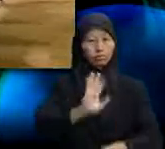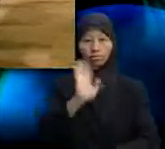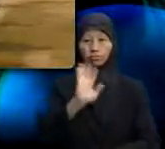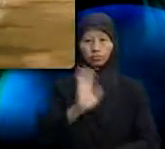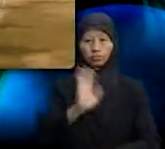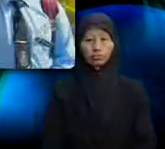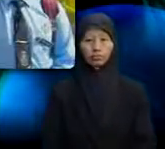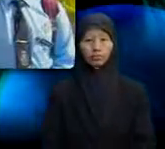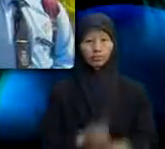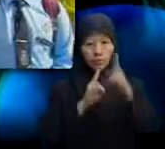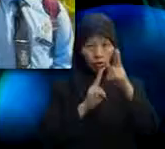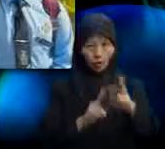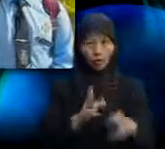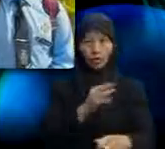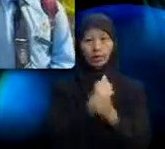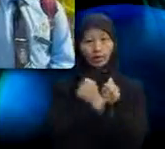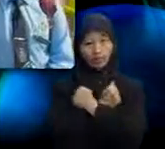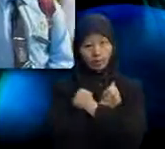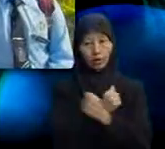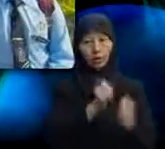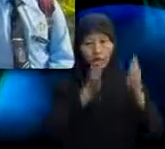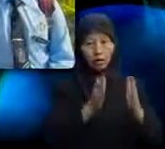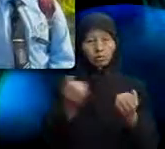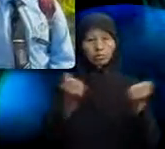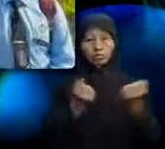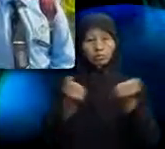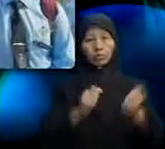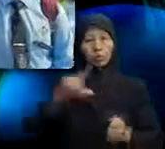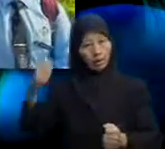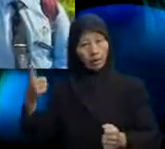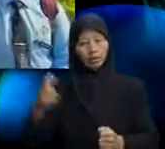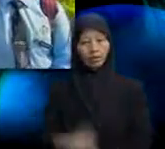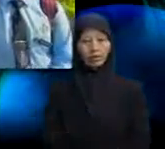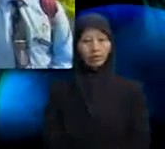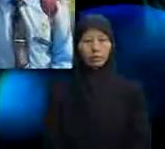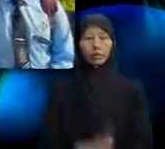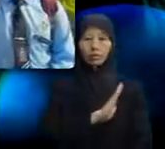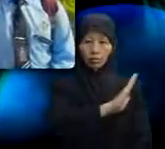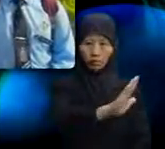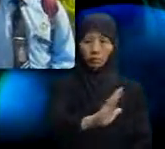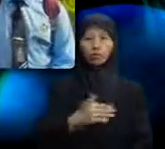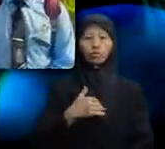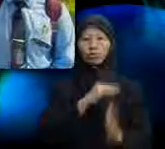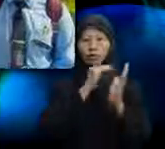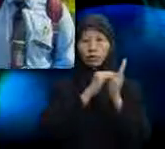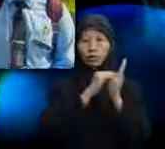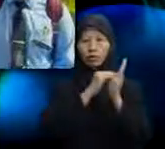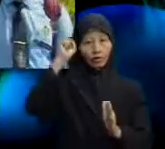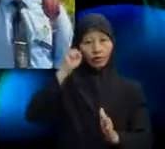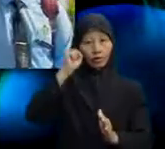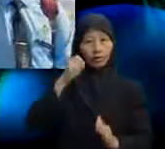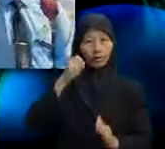raya. Hormatilah dan sayangilah pengguna-pengguna jalan raya yang lain. Mereka semua adalah saudara